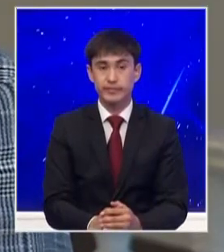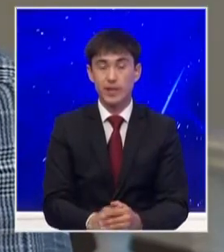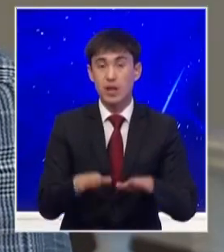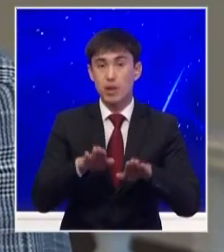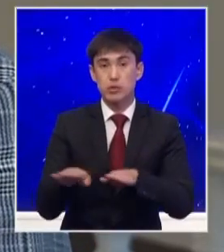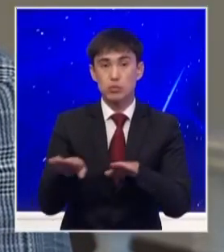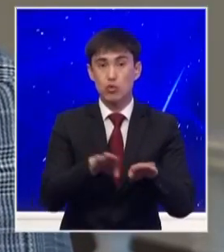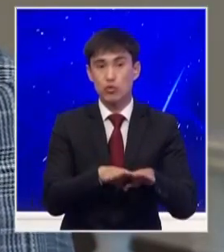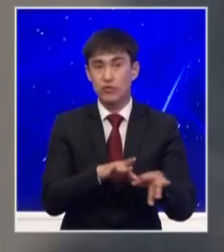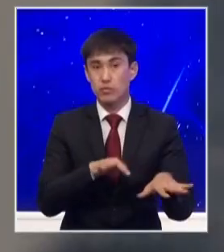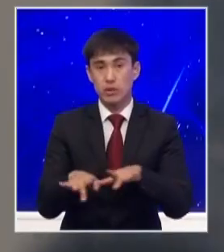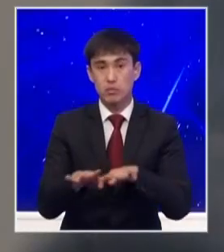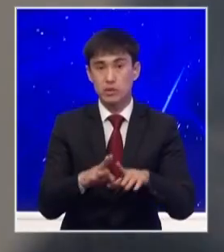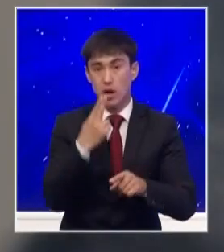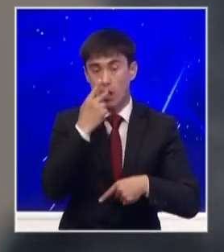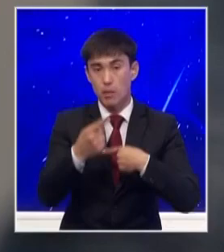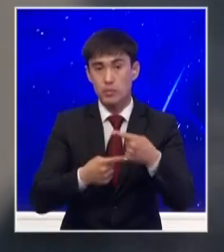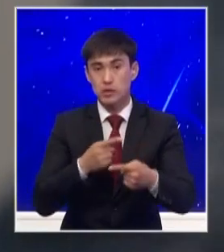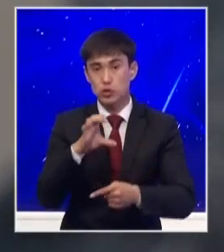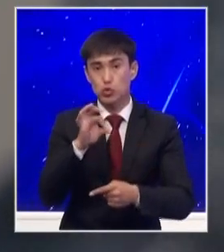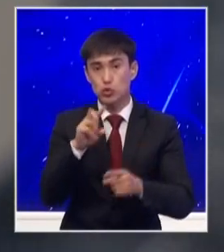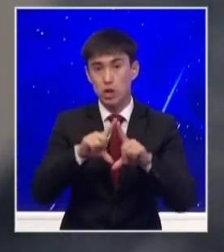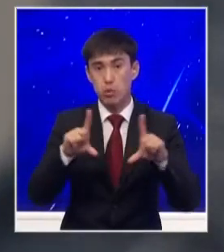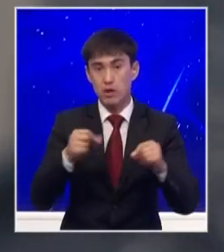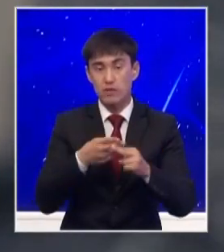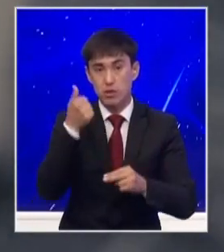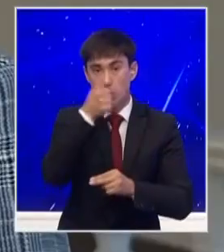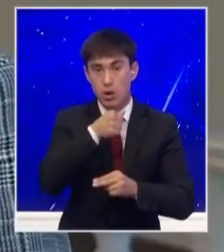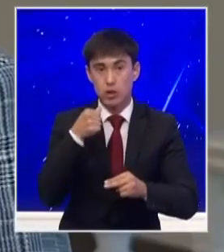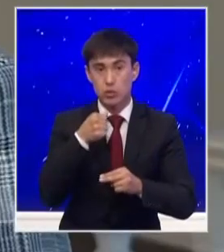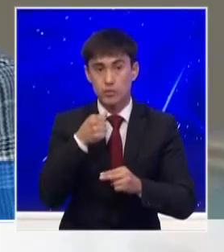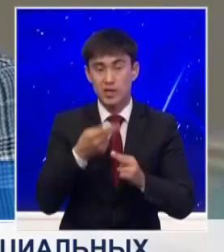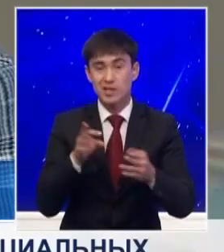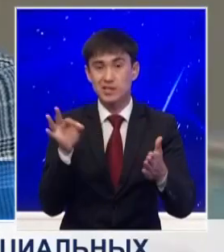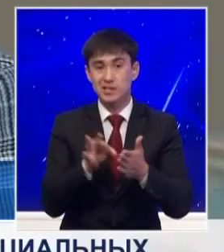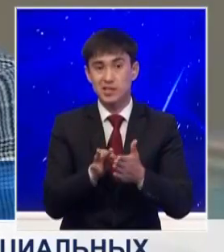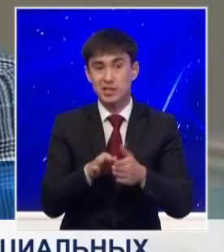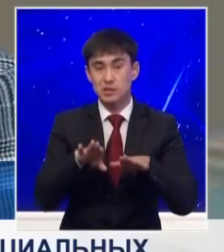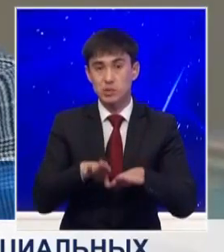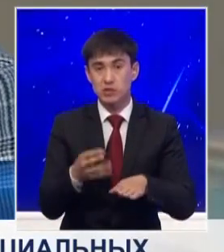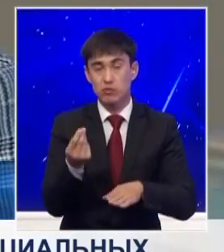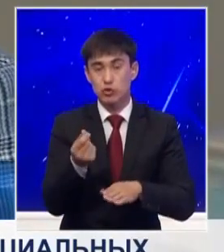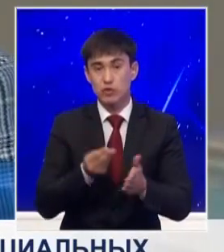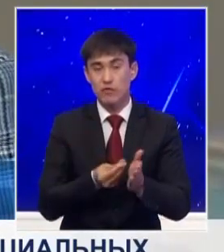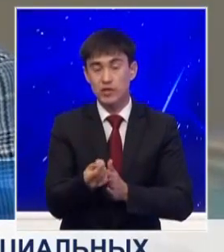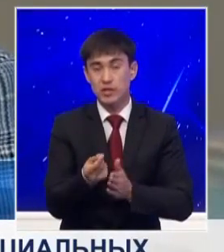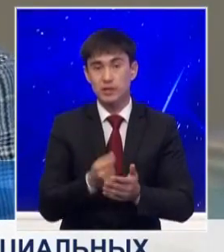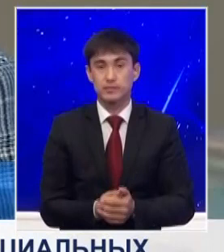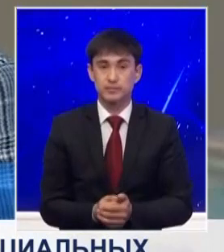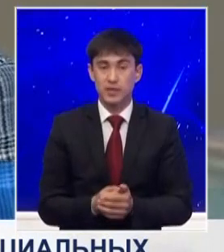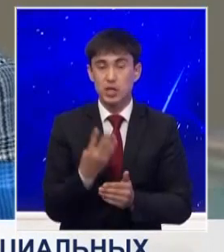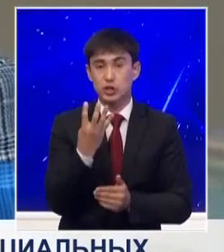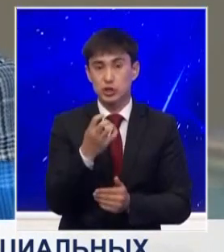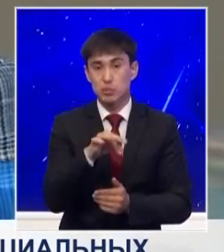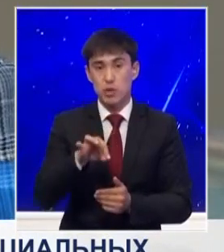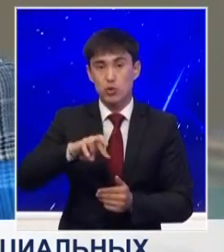принимаются такие меры, как адаптация соцобъектов. В этом году на эти цели из местного бюджета выделено